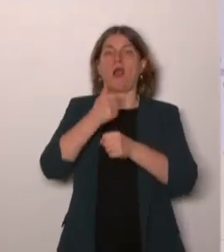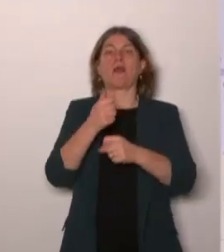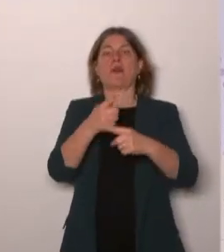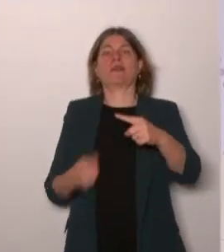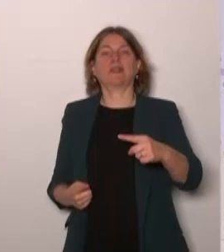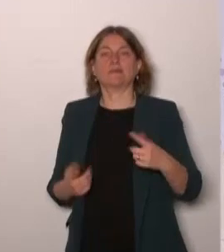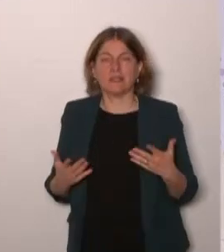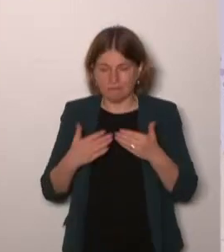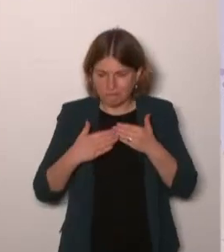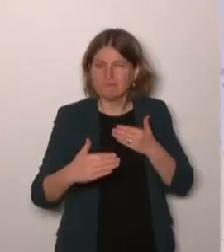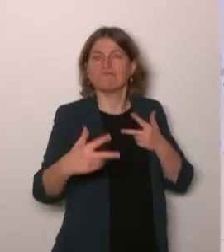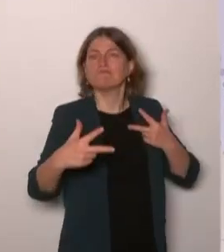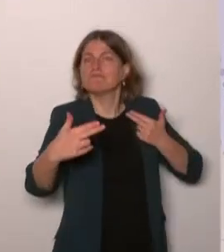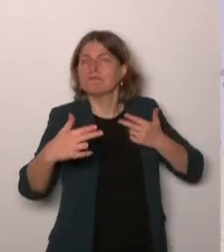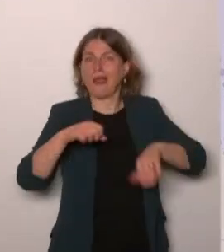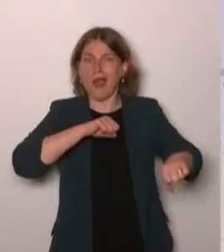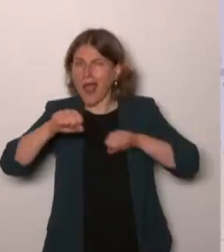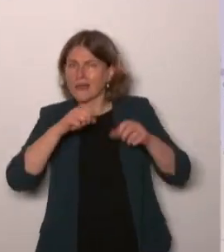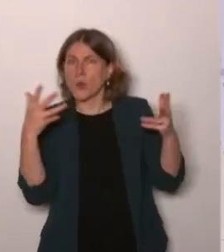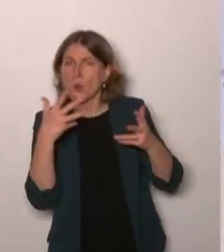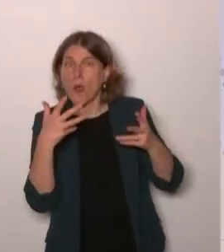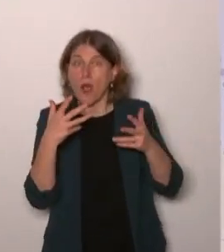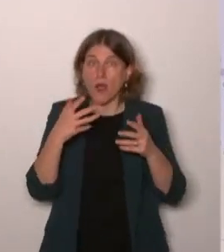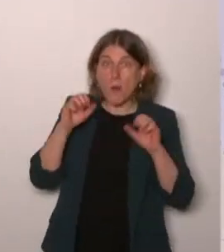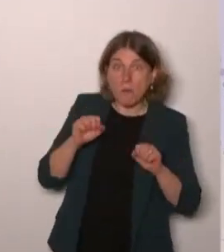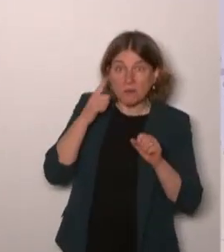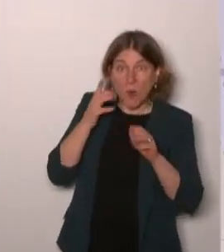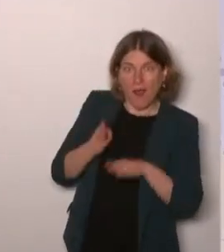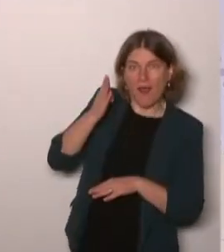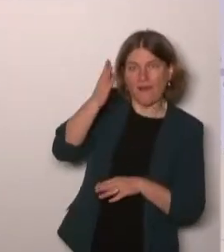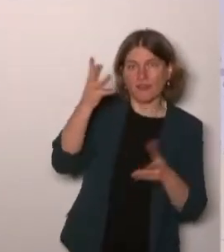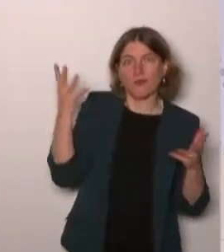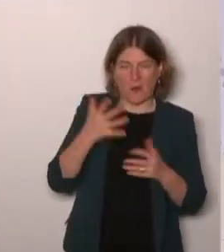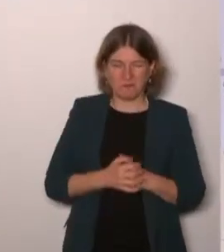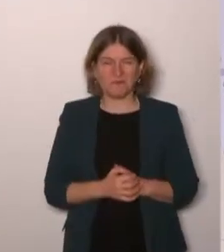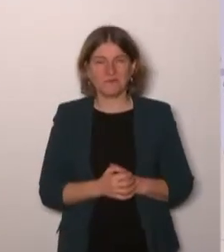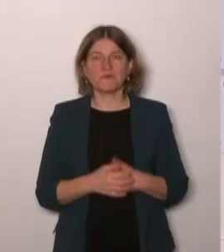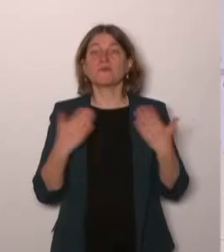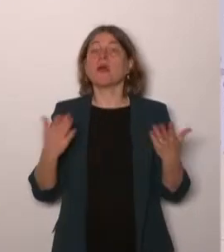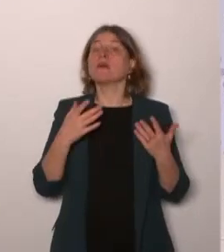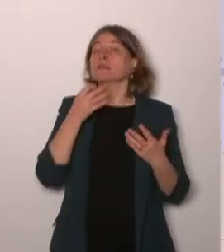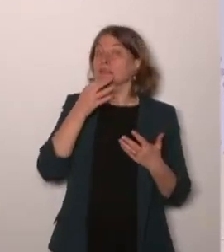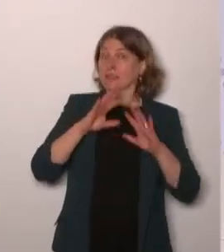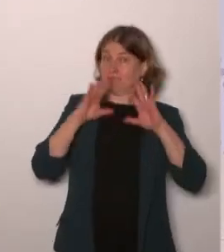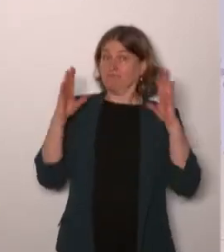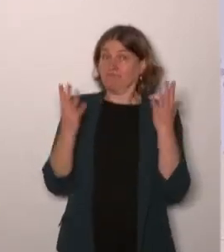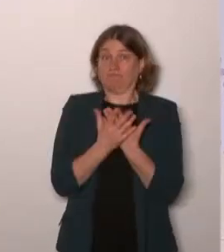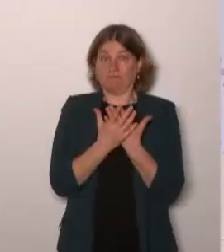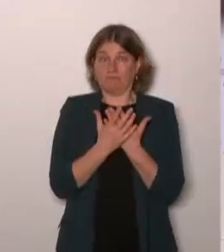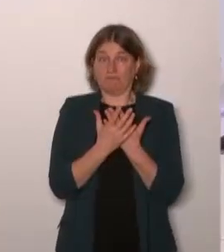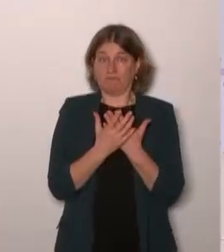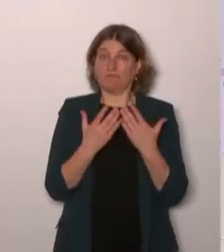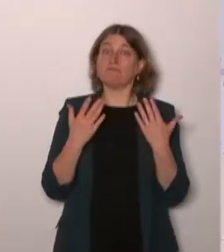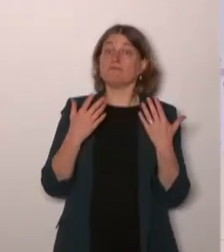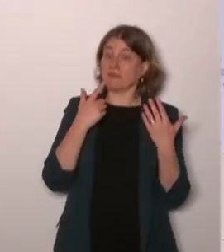champs d'action sont possibles et quelles perspectives s'ouvrent. L'ensemble de ces séquences, je l'ai dit, aujourd'hui et demain, se font avec vous, auditoires